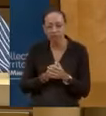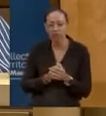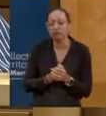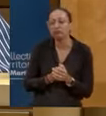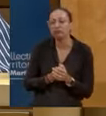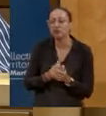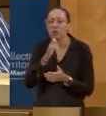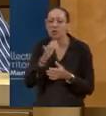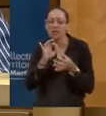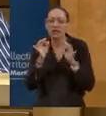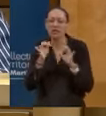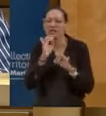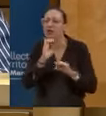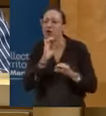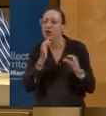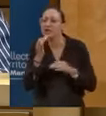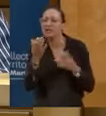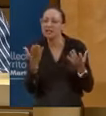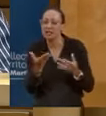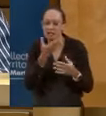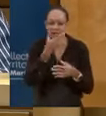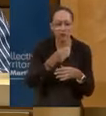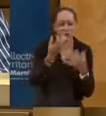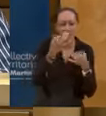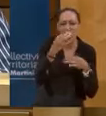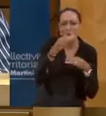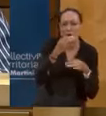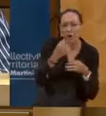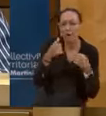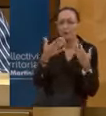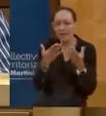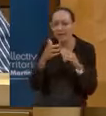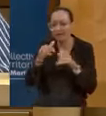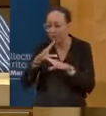a dit, belle parole, pas qu'à tapisser sans l'amidon.